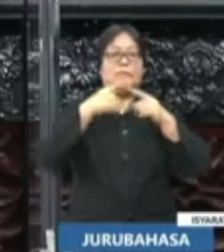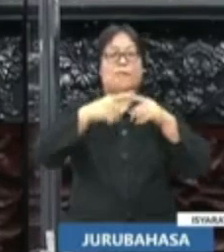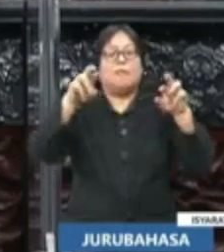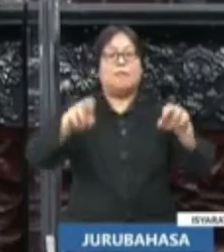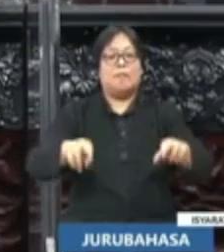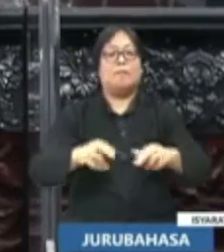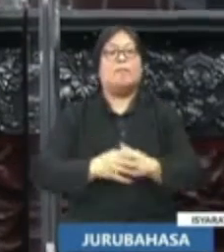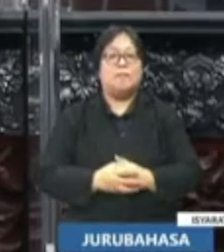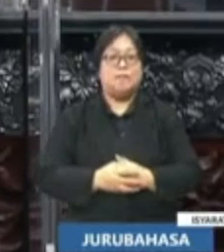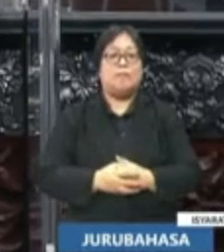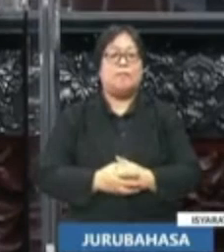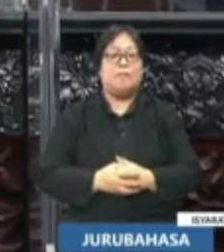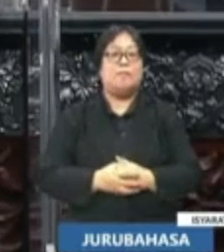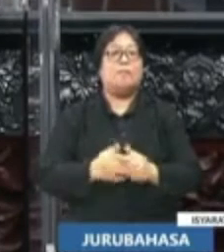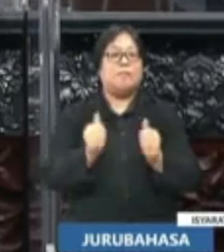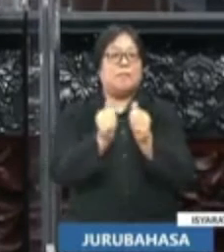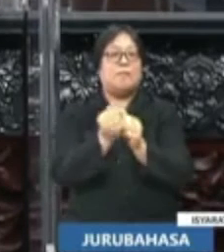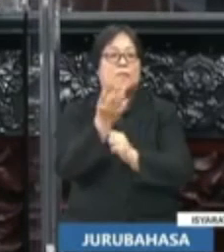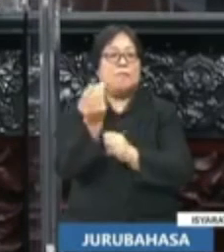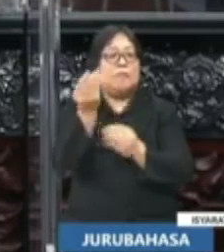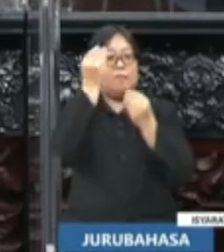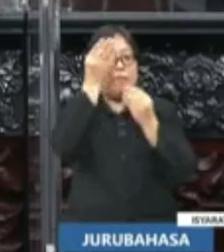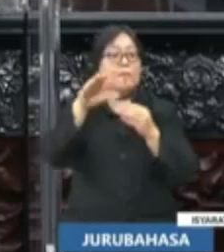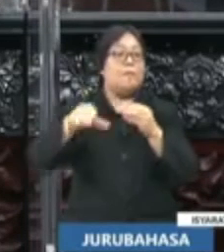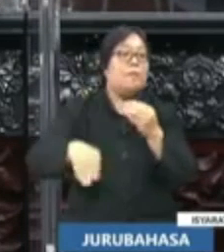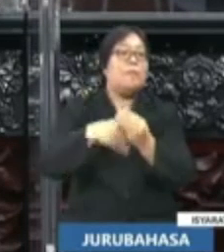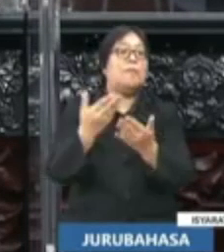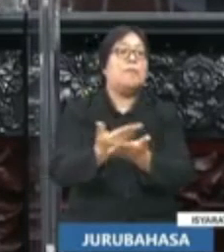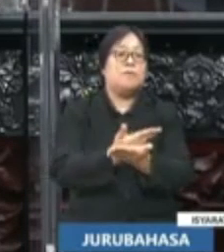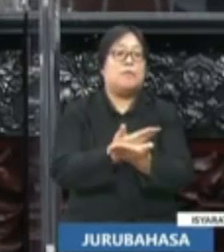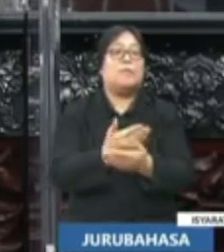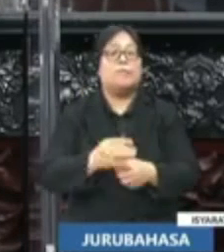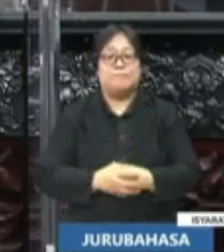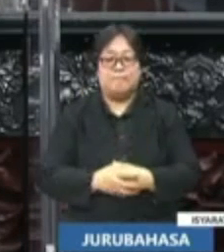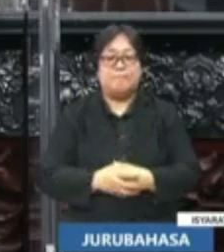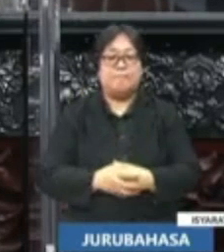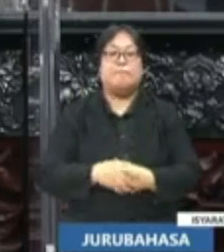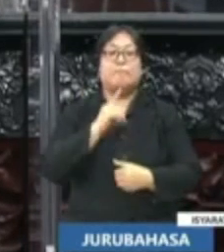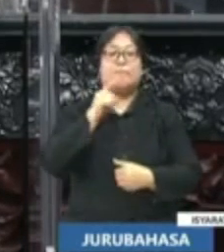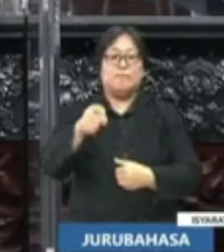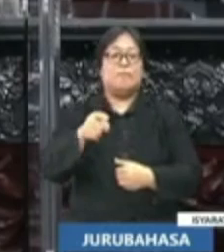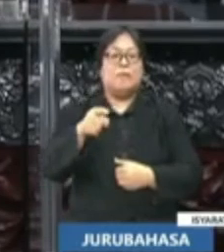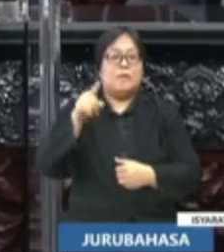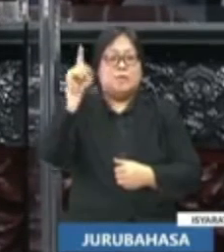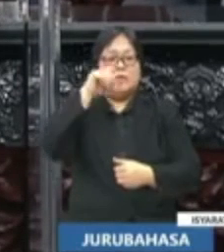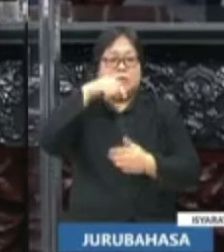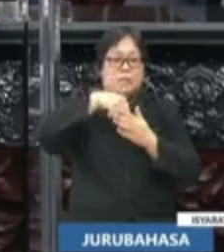Rakyat. Dengan beberapa maklumat terbaru, ia nyata lebih meruncing